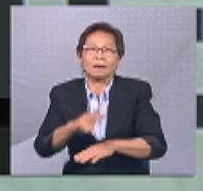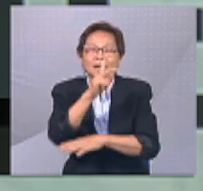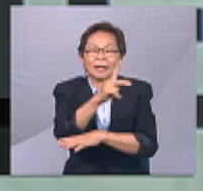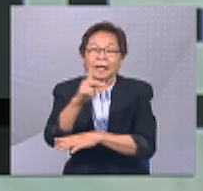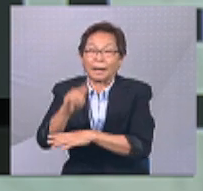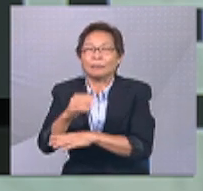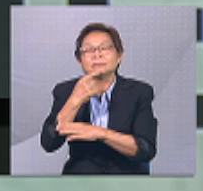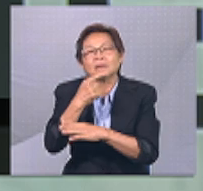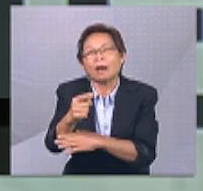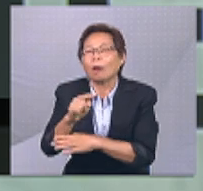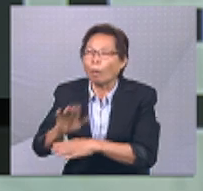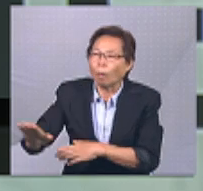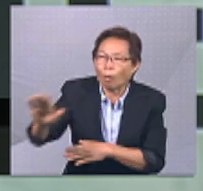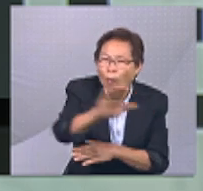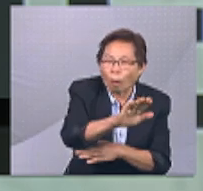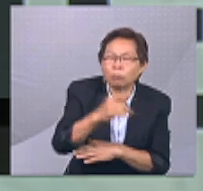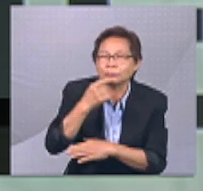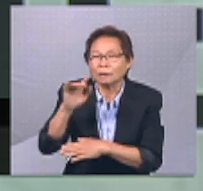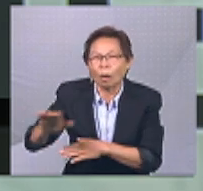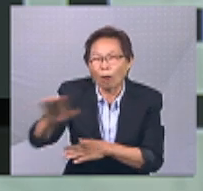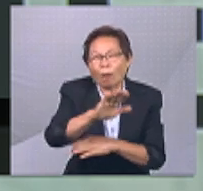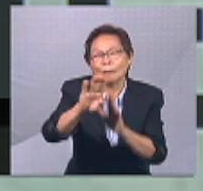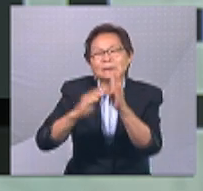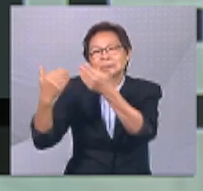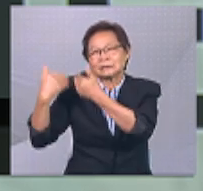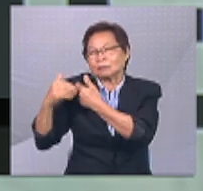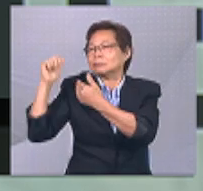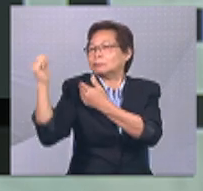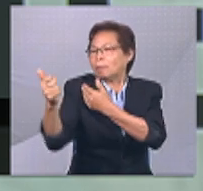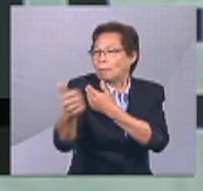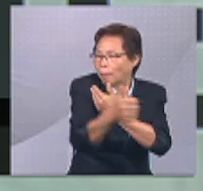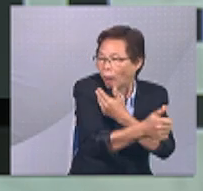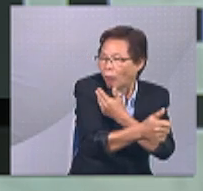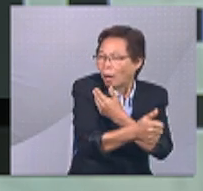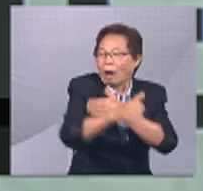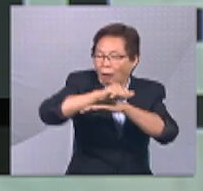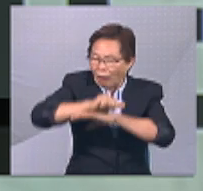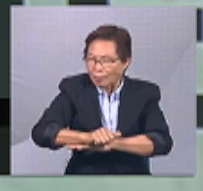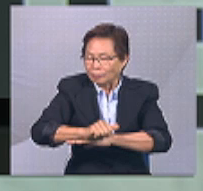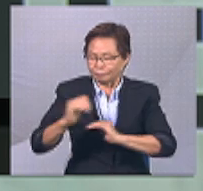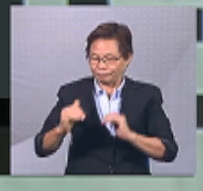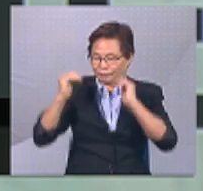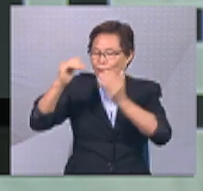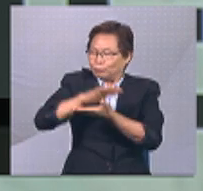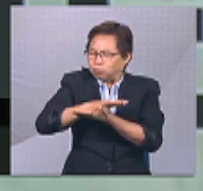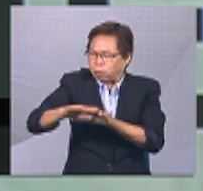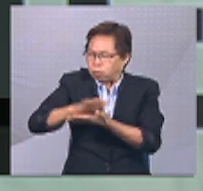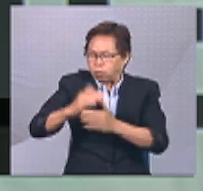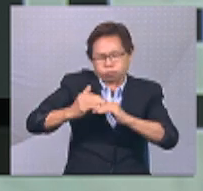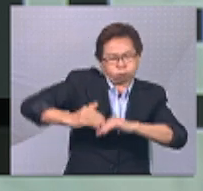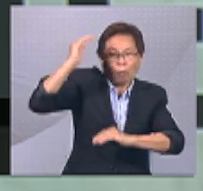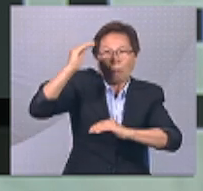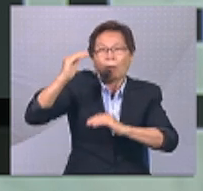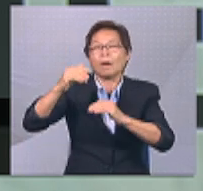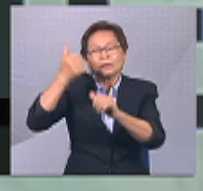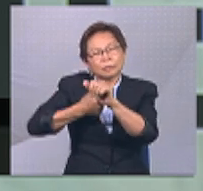supaya orang ramai menunaikan tanggungjawab masing-masing dengan mengamalkan tahap kebersihan yang optimum